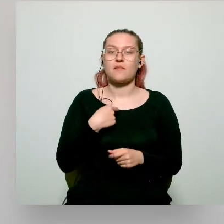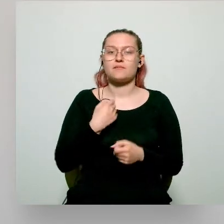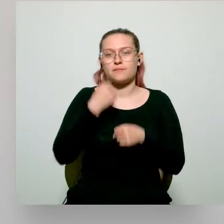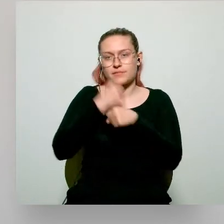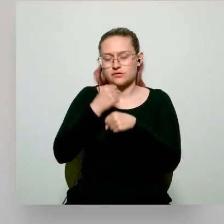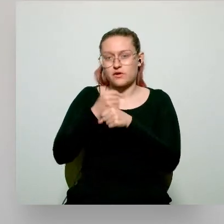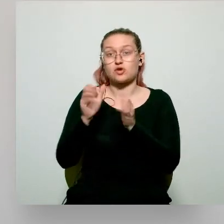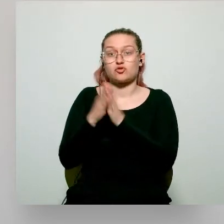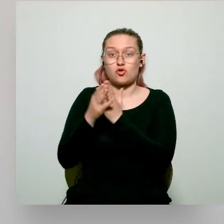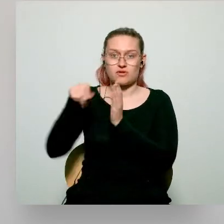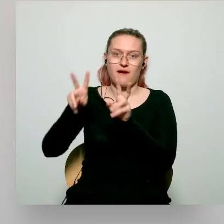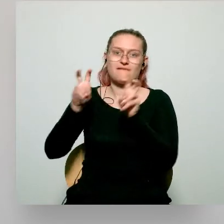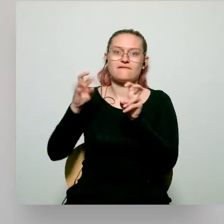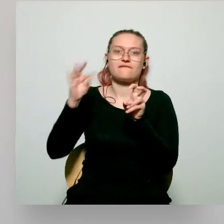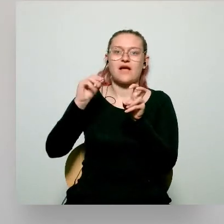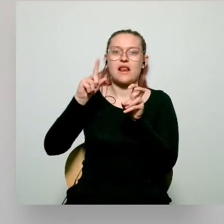już dość